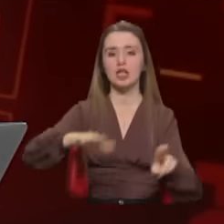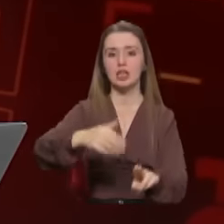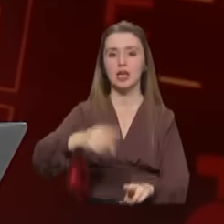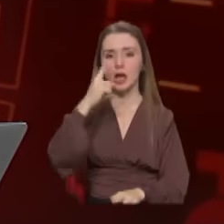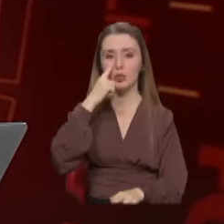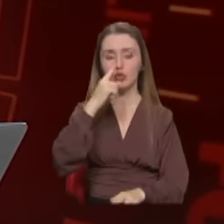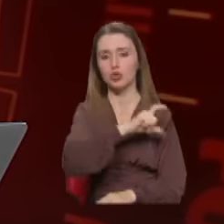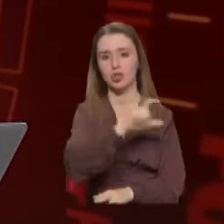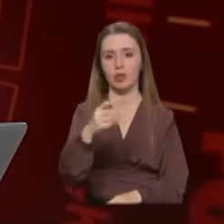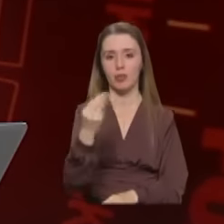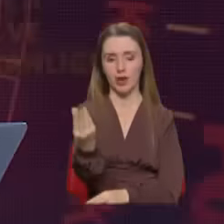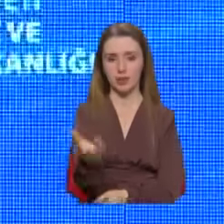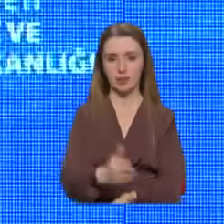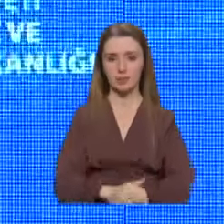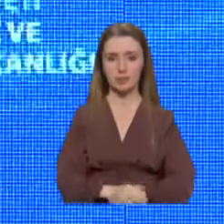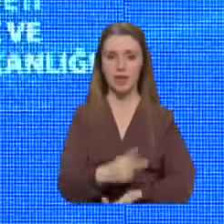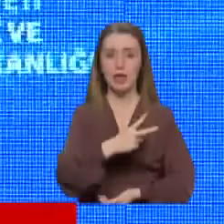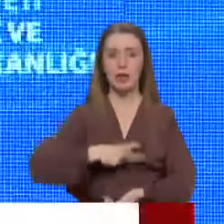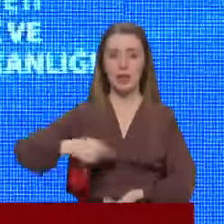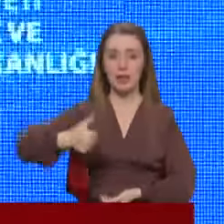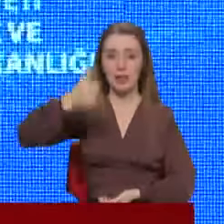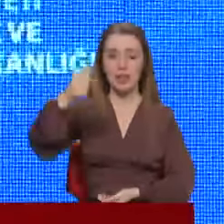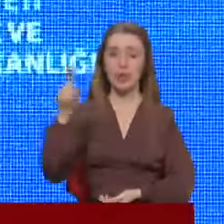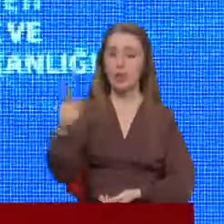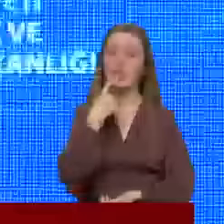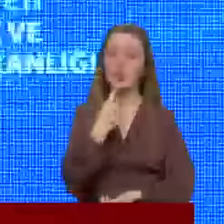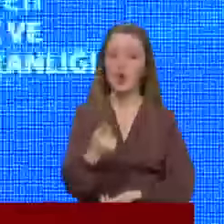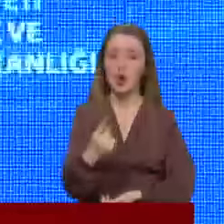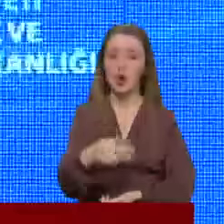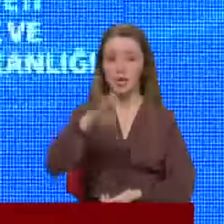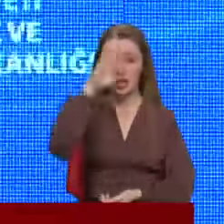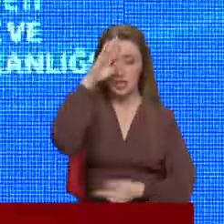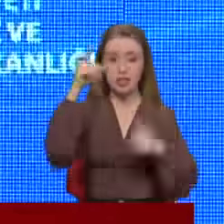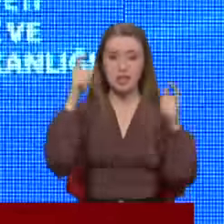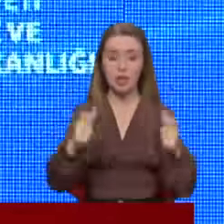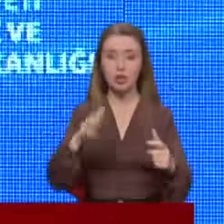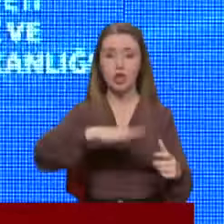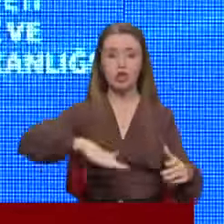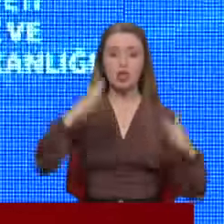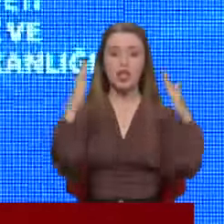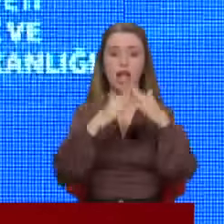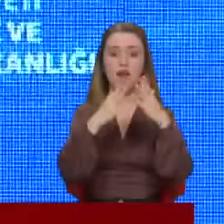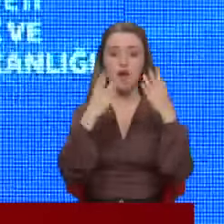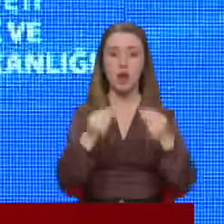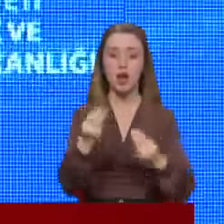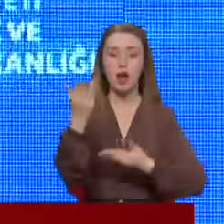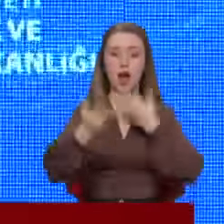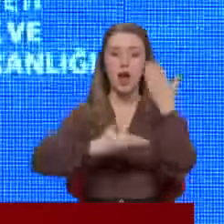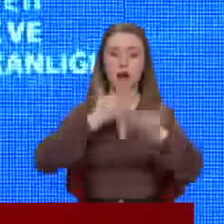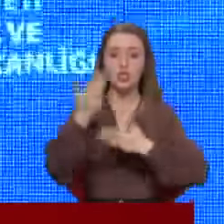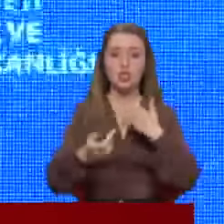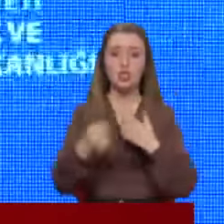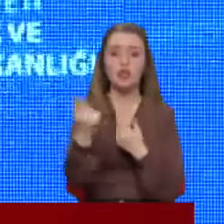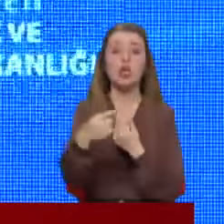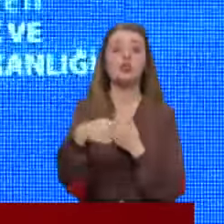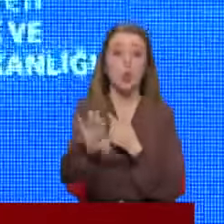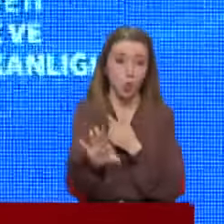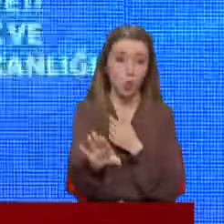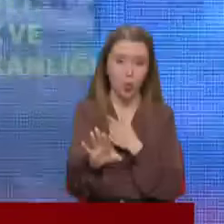Kurt'tan geldi. Belediye Başkanı kalkmış, İstanbul'da herhalde sosyal konut olarak anlatacağı bir şey kalmamış